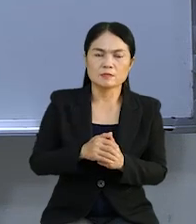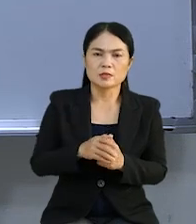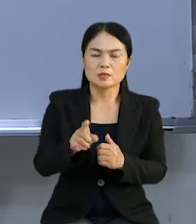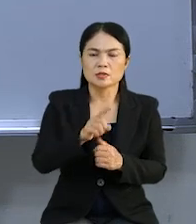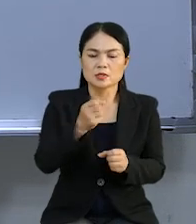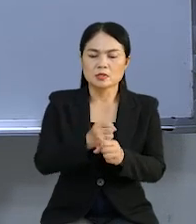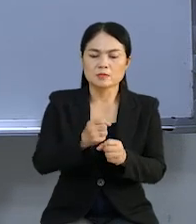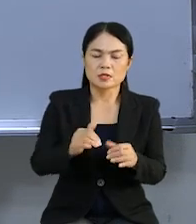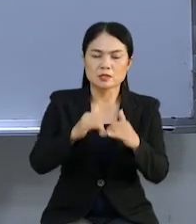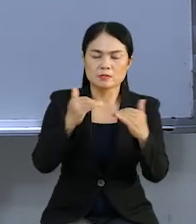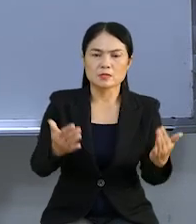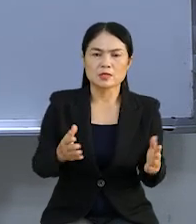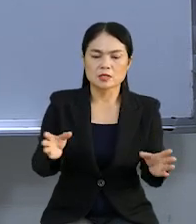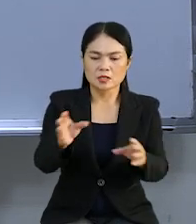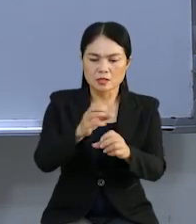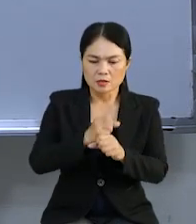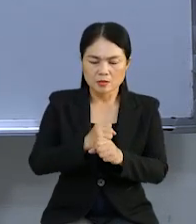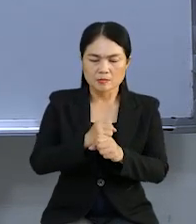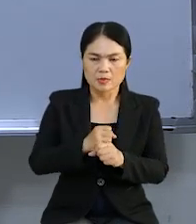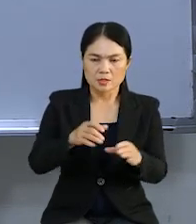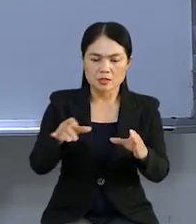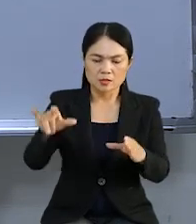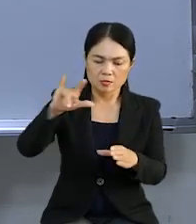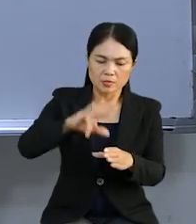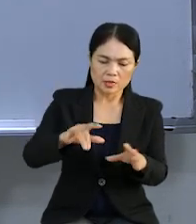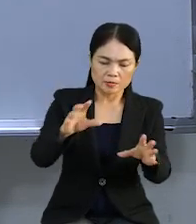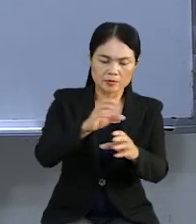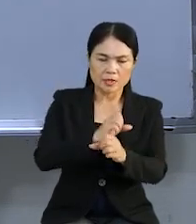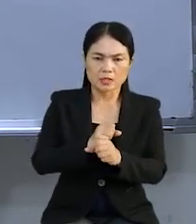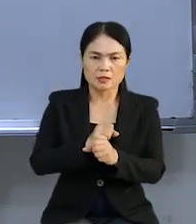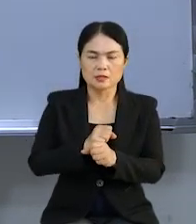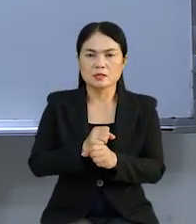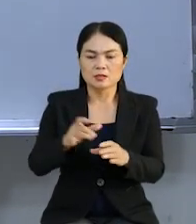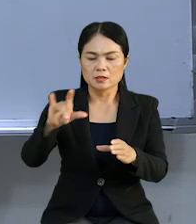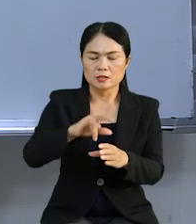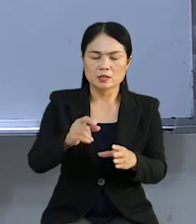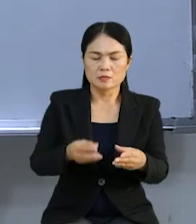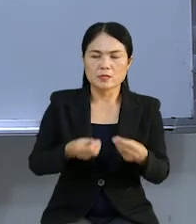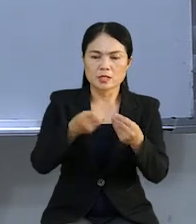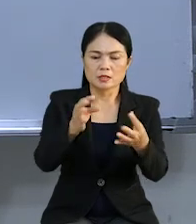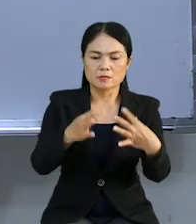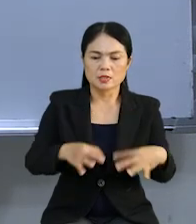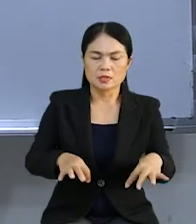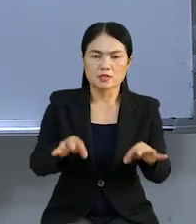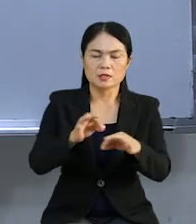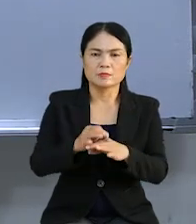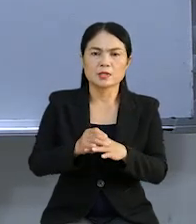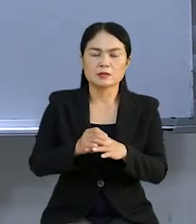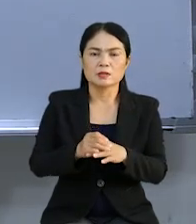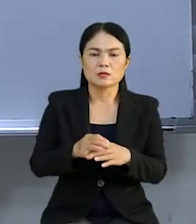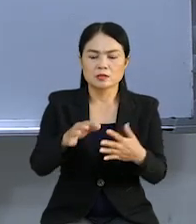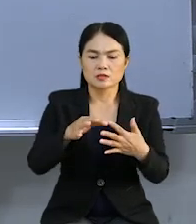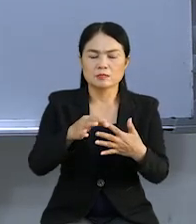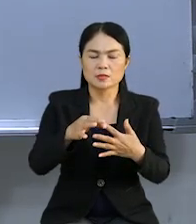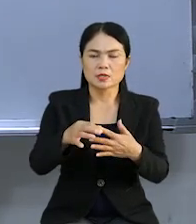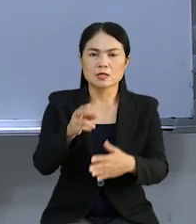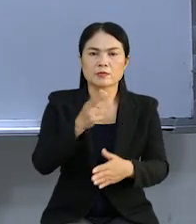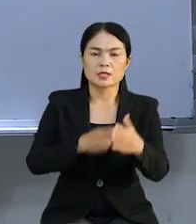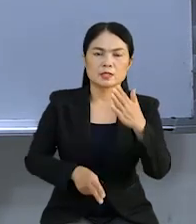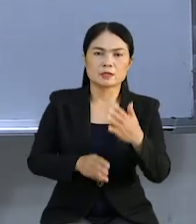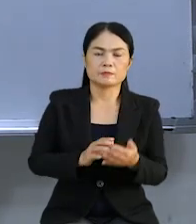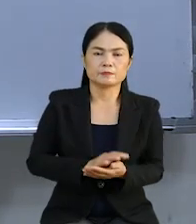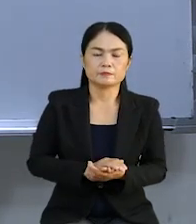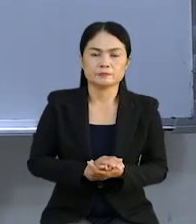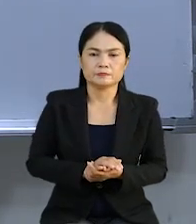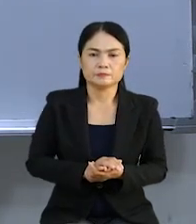าเกิดทั่วโดยมาได้นำใบโยเปล่งการมาบ้านหายตาเปล่งการวิบราณในสาระสำคัญสาระประโยชน์เอาไว้ค่ะ